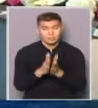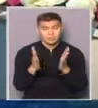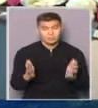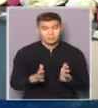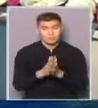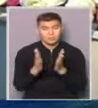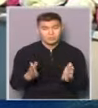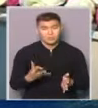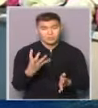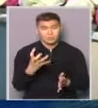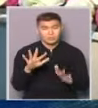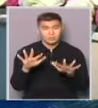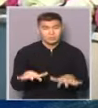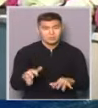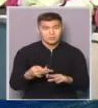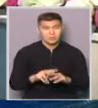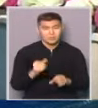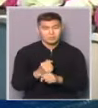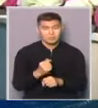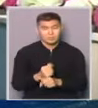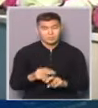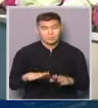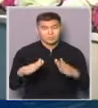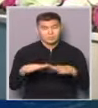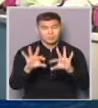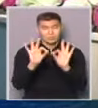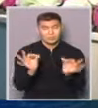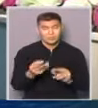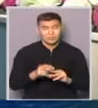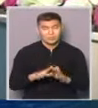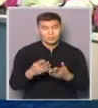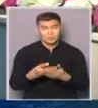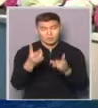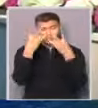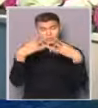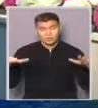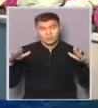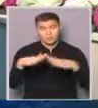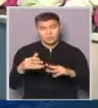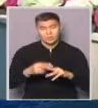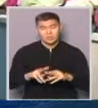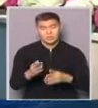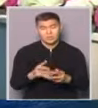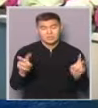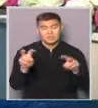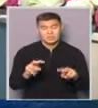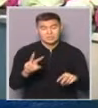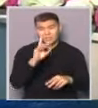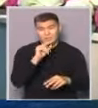үлкен 400-дік орындық жасалған мәдениет үйі. Одан кейін оған сараптама берілмегесін,